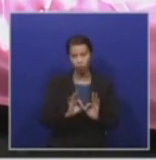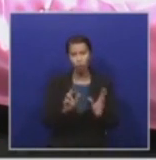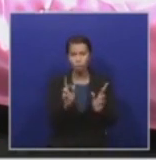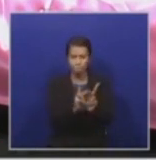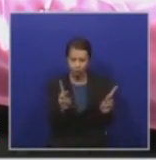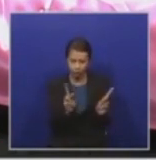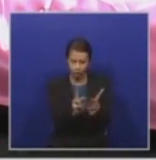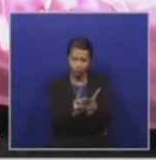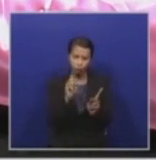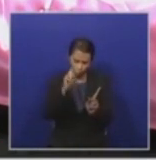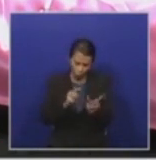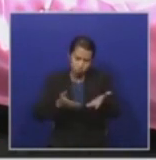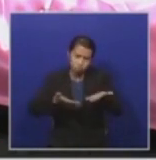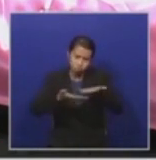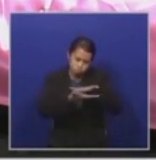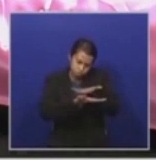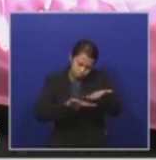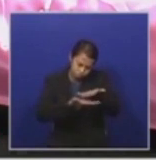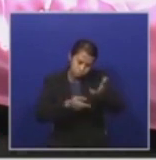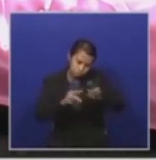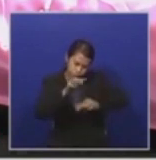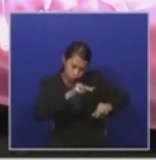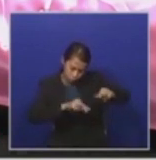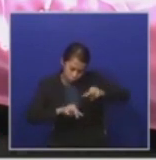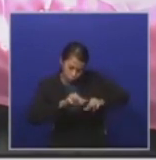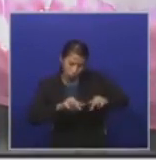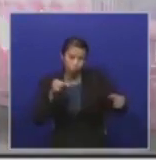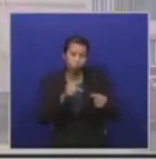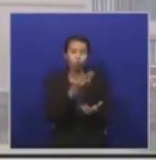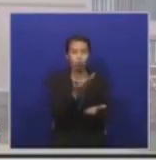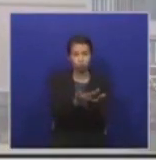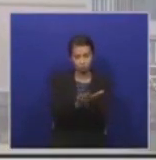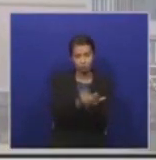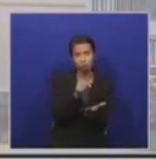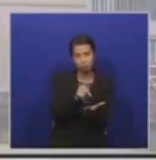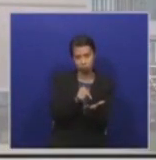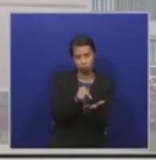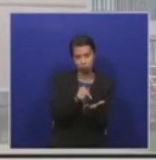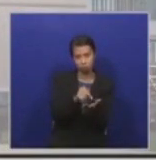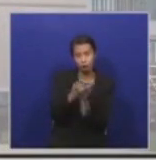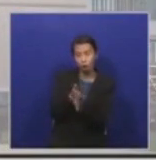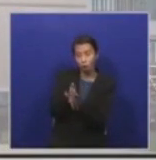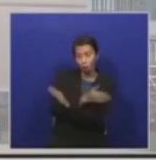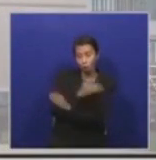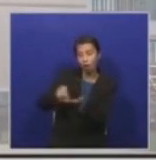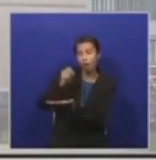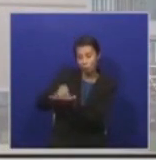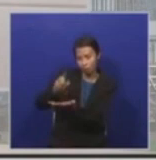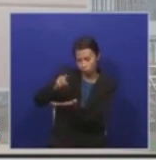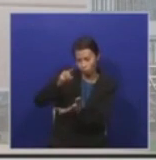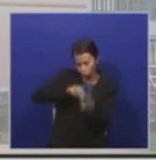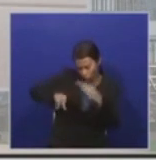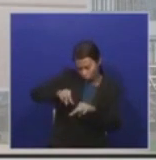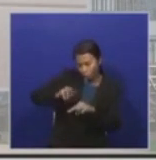การขึ้นมากันกรองหรือตรวจสอบการใช้เงินของนายกรัฐมนตรีก่อนการอนุมัติใช้ทุกครั้งและคราวหน้านะ